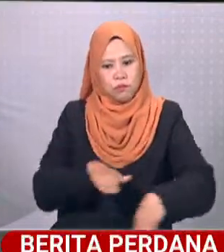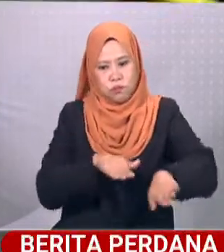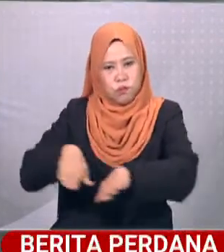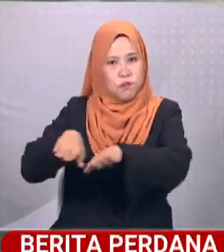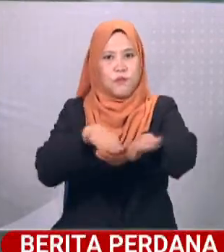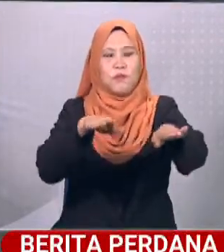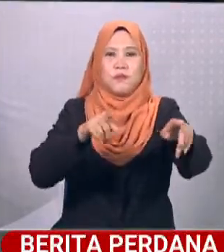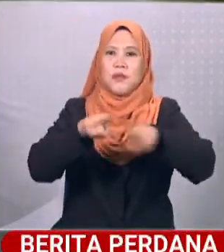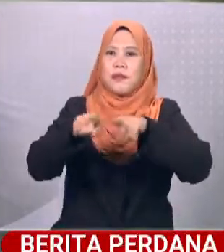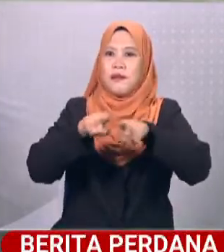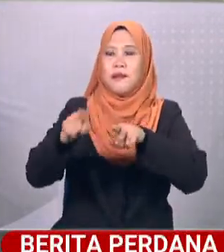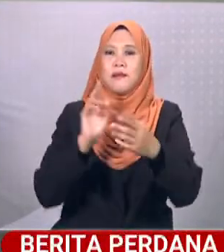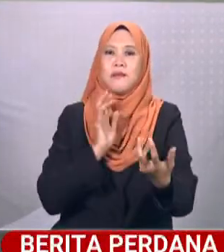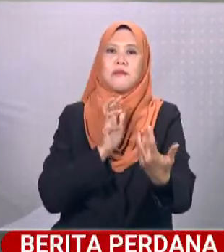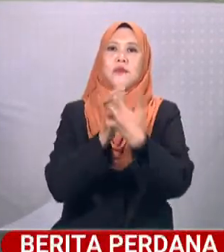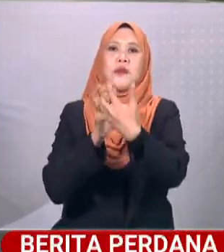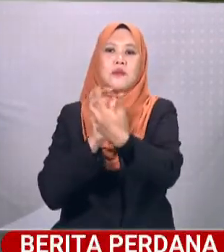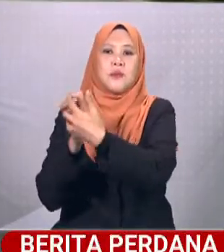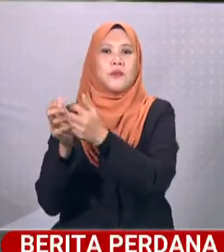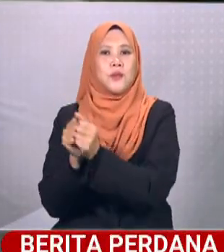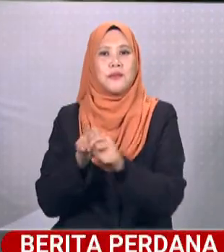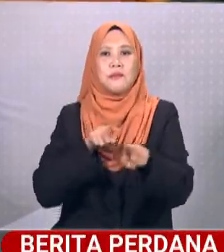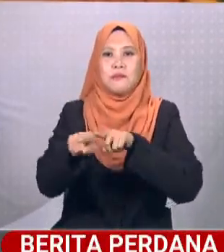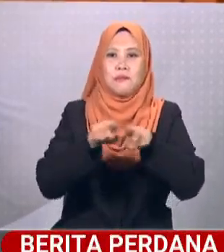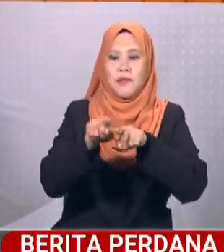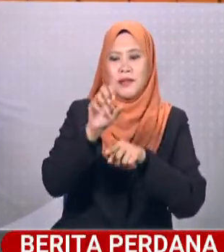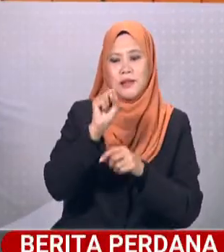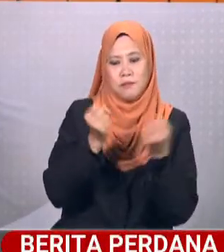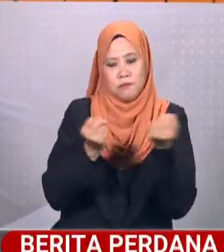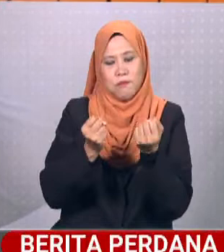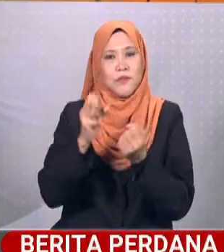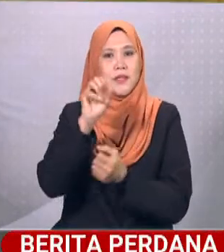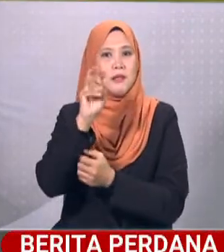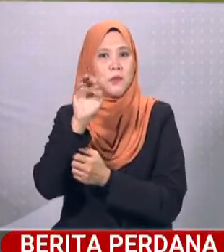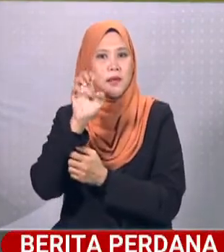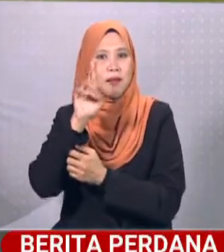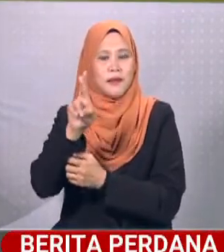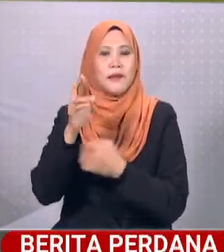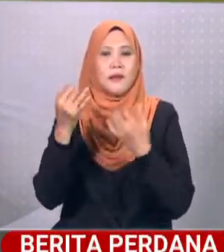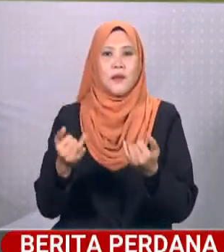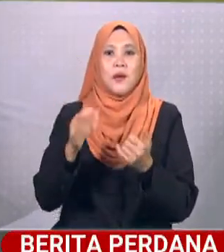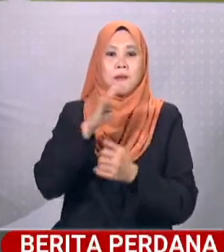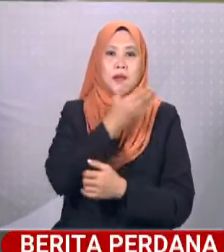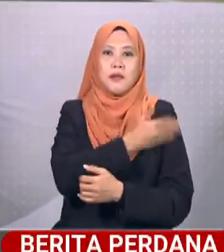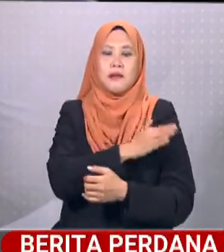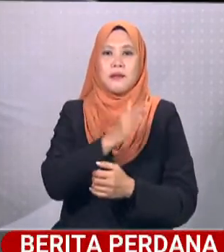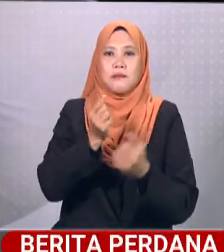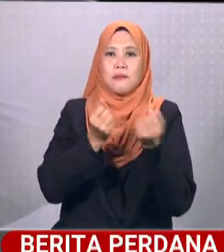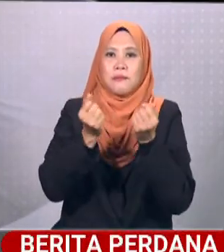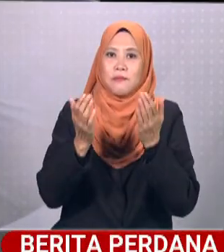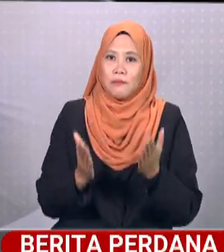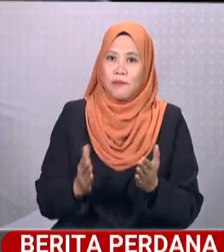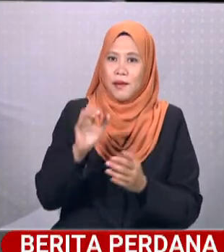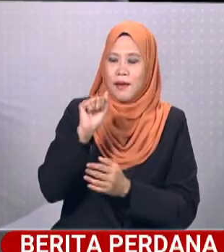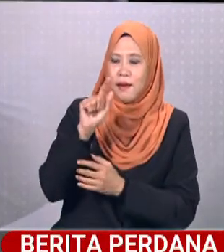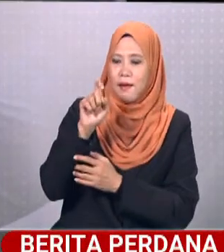amatur bersaing dan menyesuaikan diri dengan perlumbaan simulator. Bekas jaguar Formula 1 negara yang juga pengasas XL Motorsport,